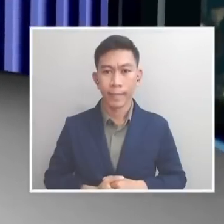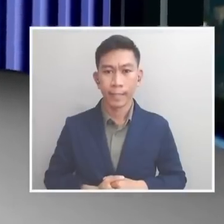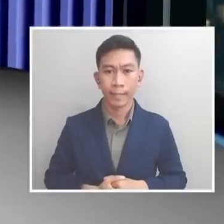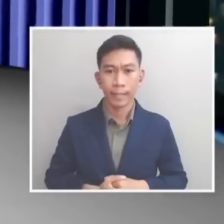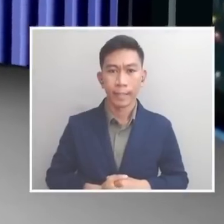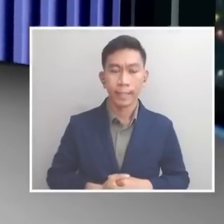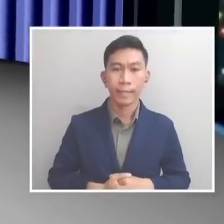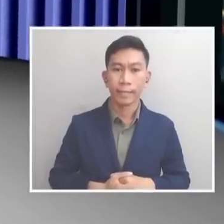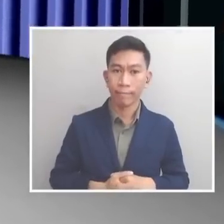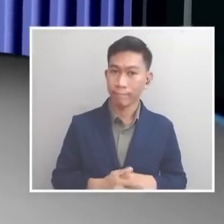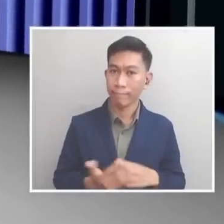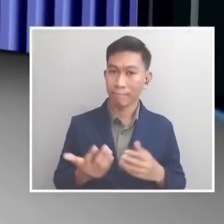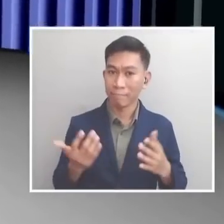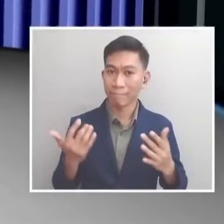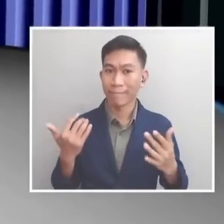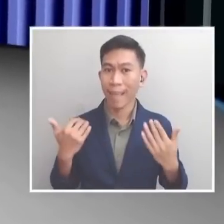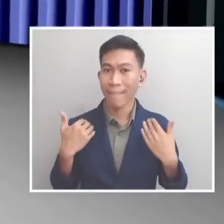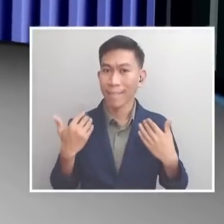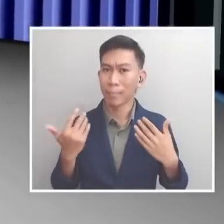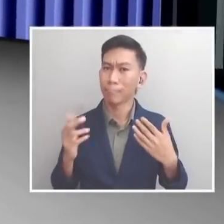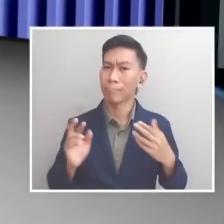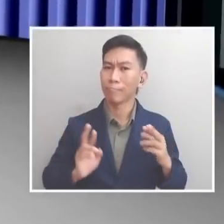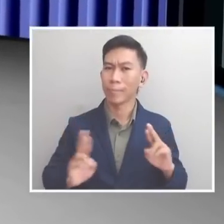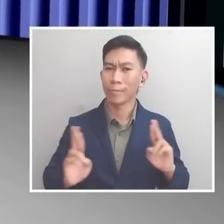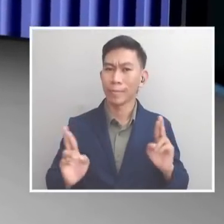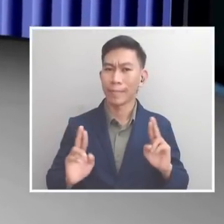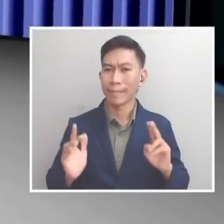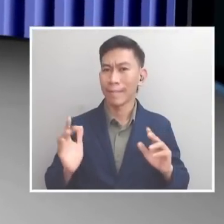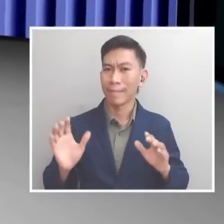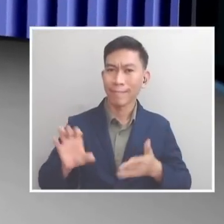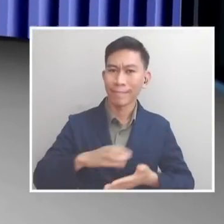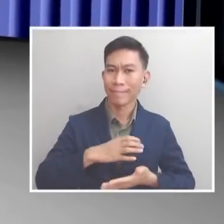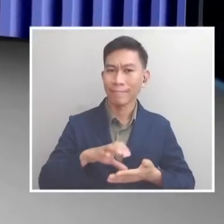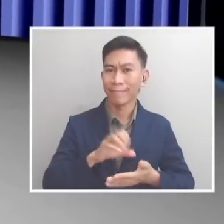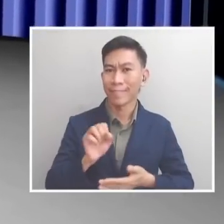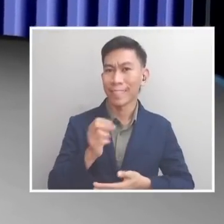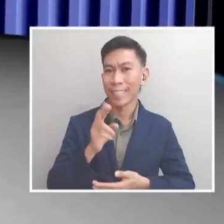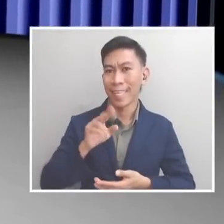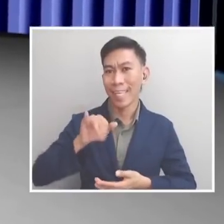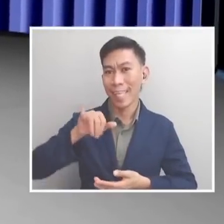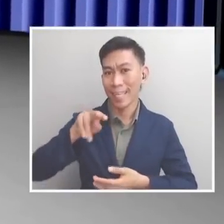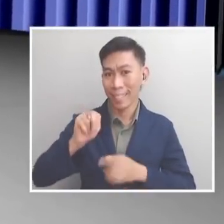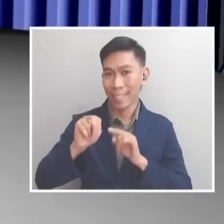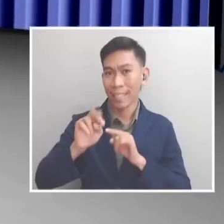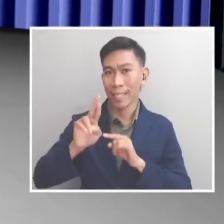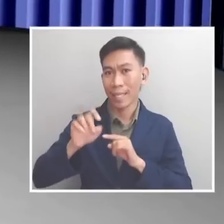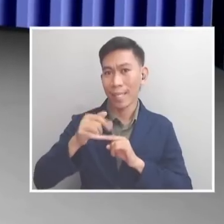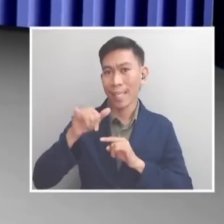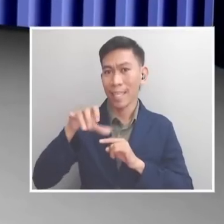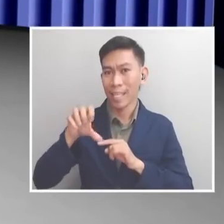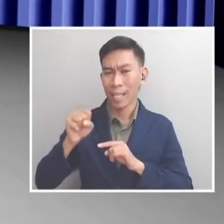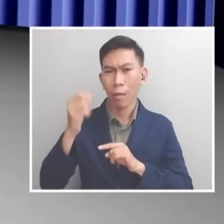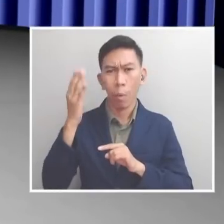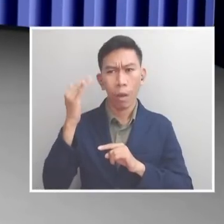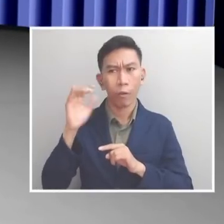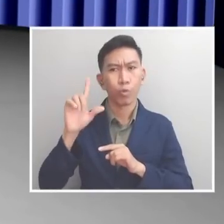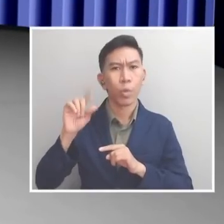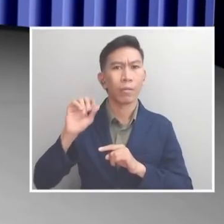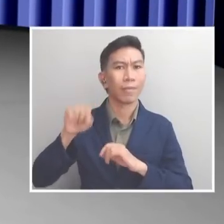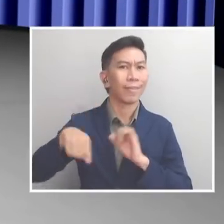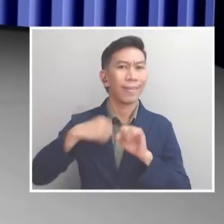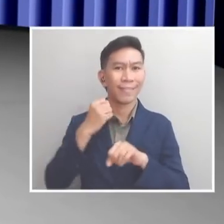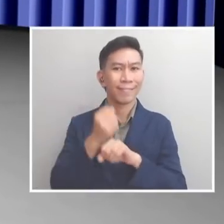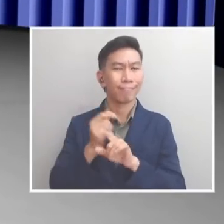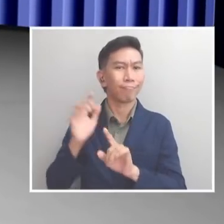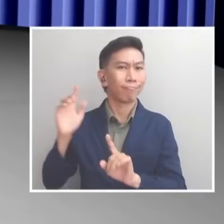Kasado na ang all-out concert ni Sherian Regis bilang selebrasyon sa kanyang 20th anniversary sa entertainment industry.